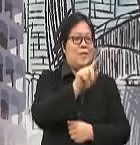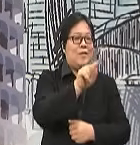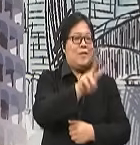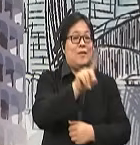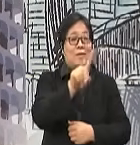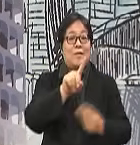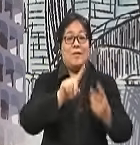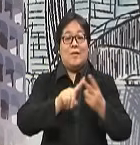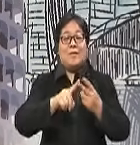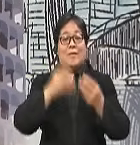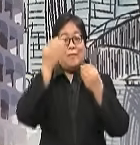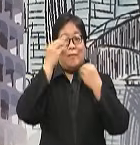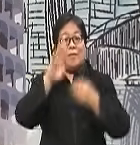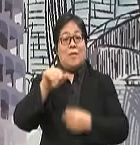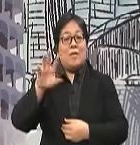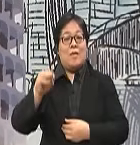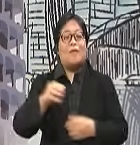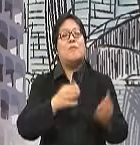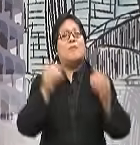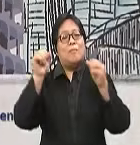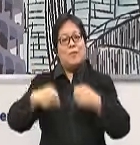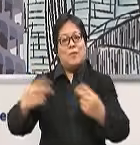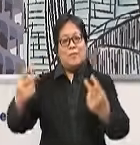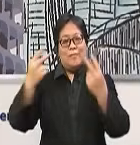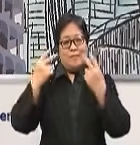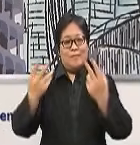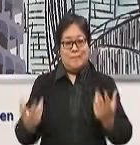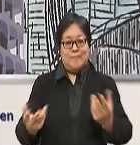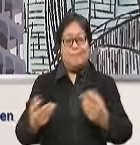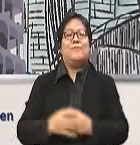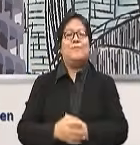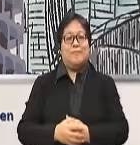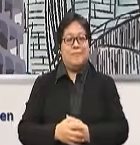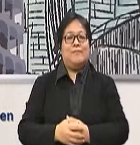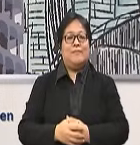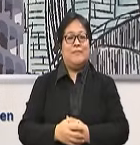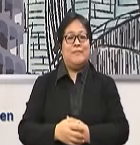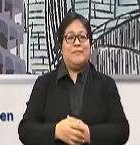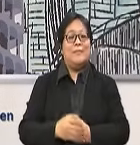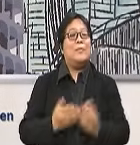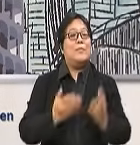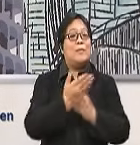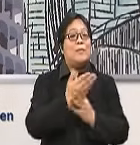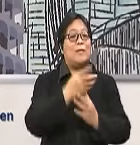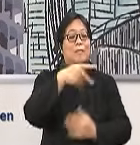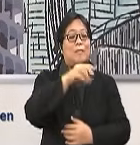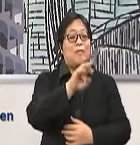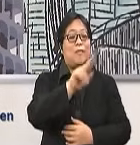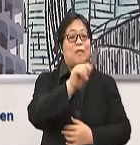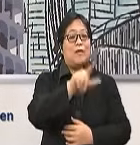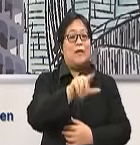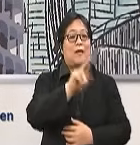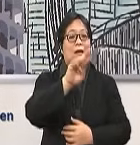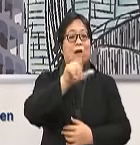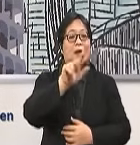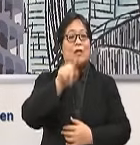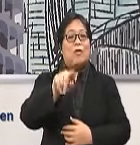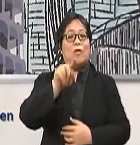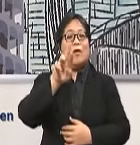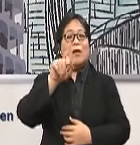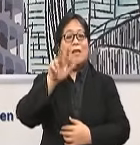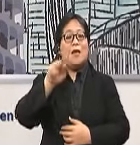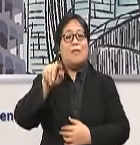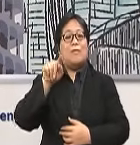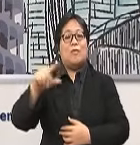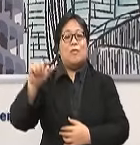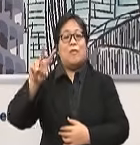tb1 dan juga saluran berita RTM malah Kami boleh juga disaksikan menerusi portal arti empik Kemudian